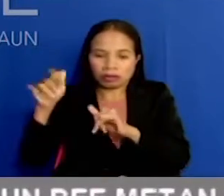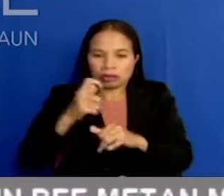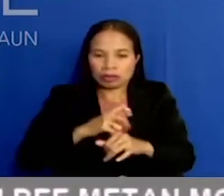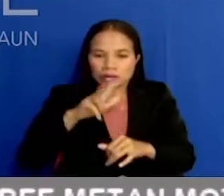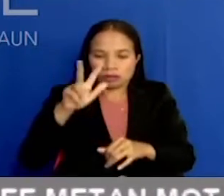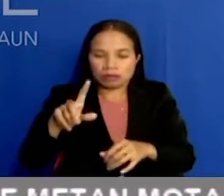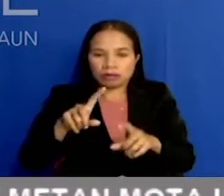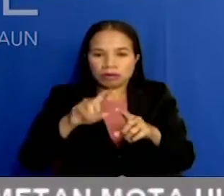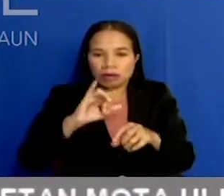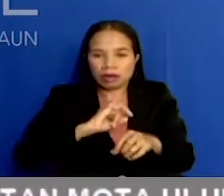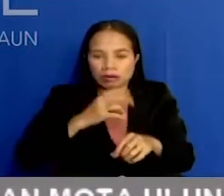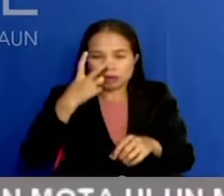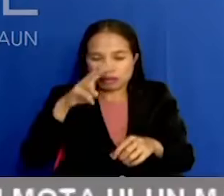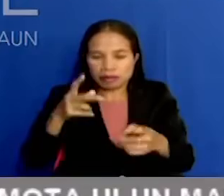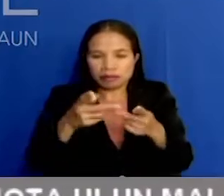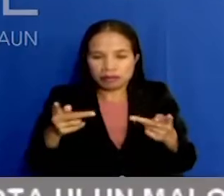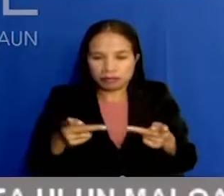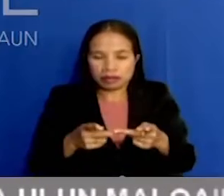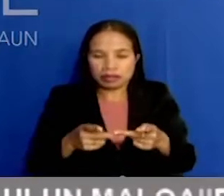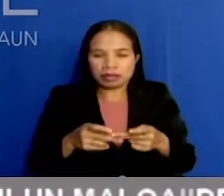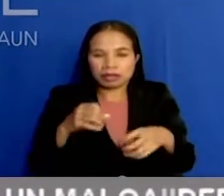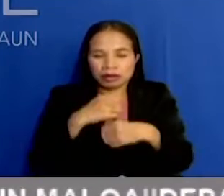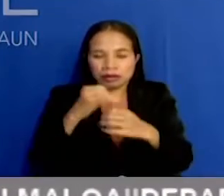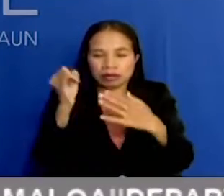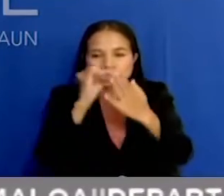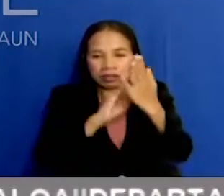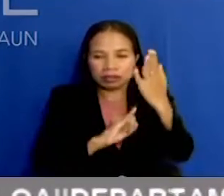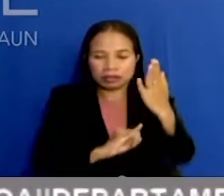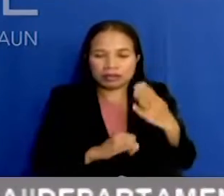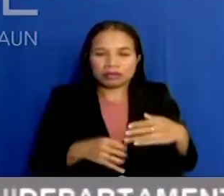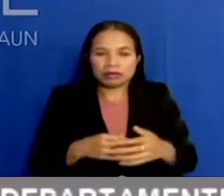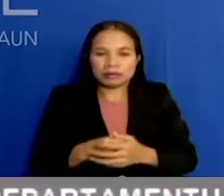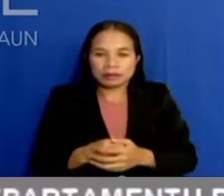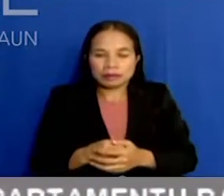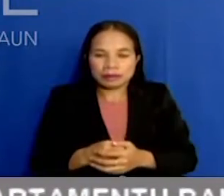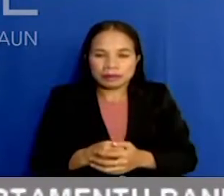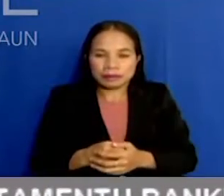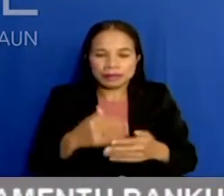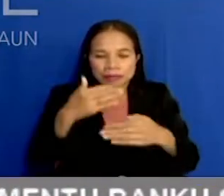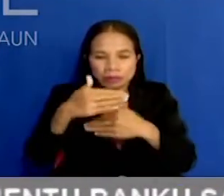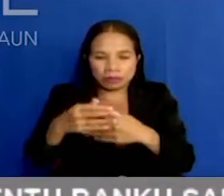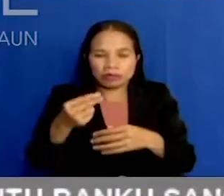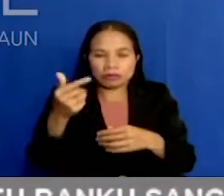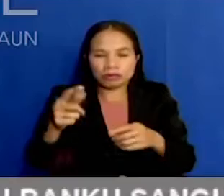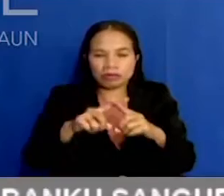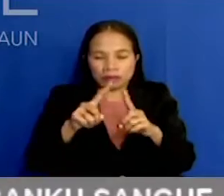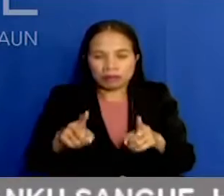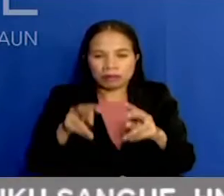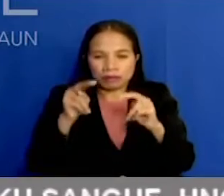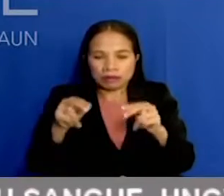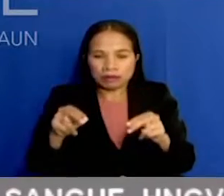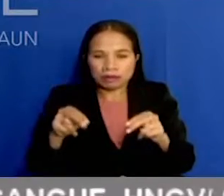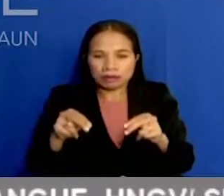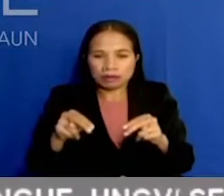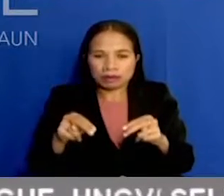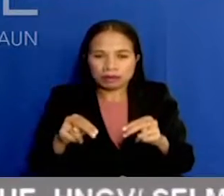kita orang fase halibur hela desainu ne. Halor hela desainu ne be pasien sebutuan. Mas ida ne be maka persis intervensi